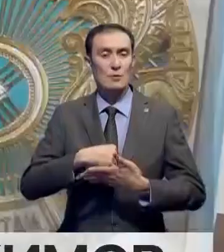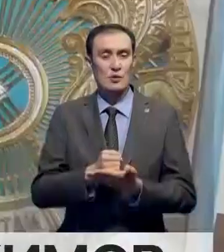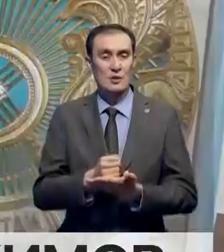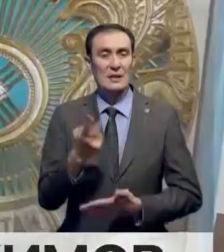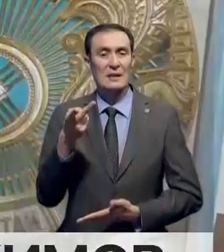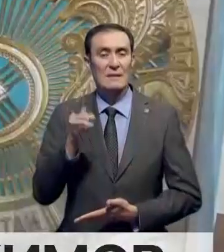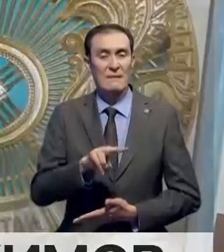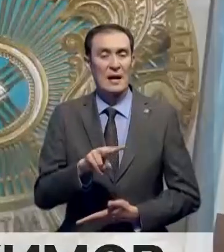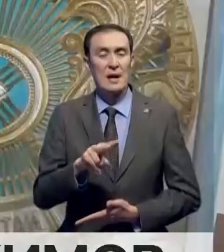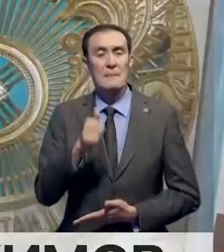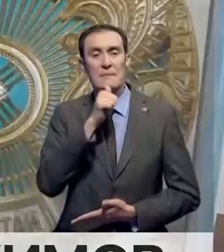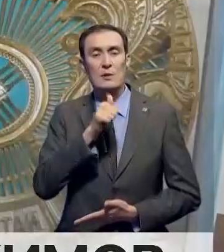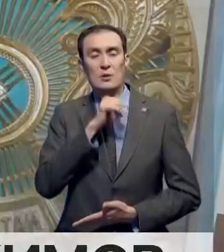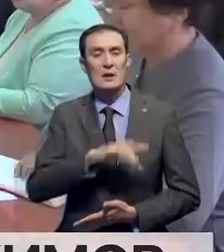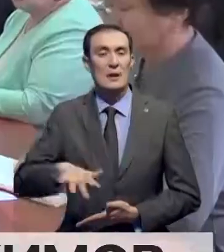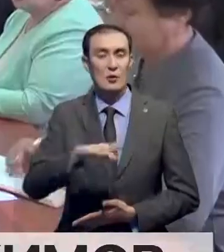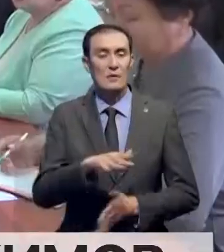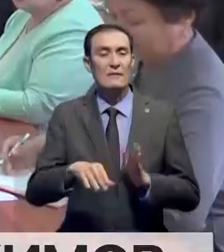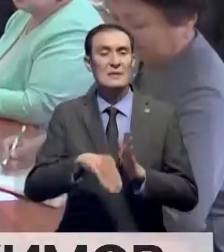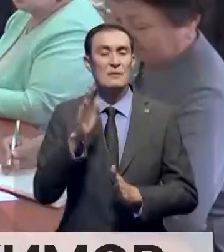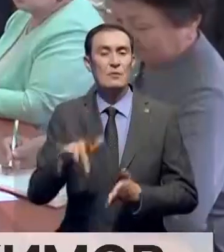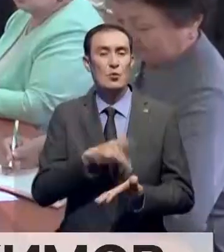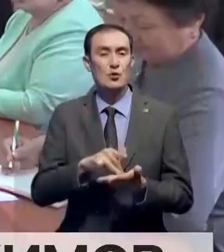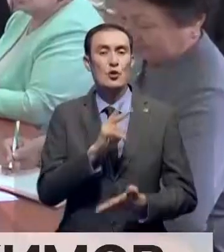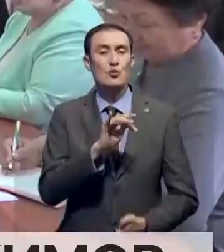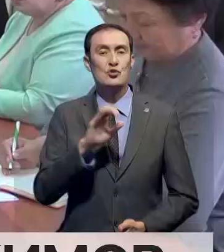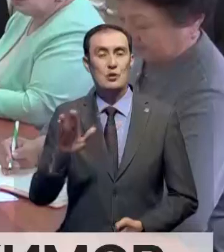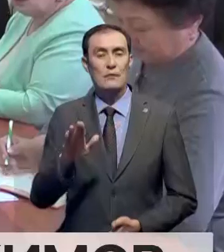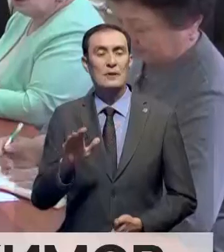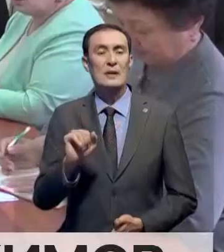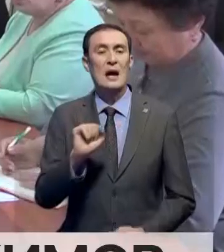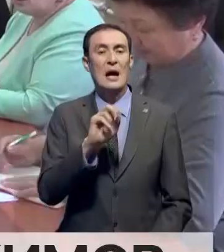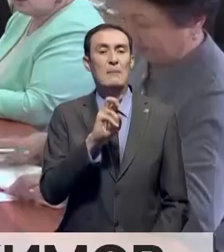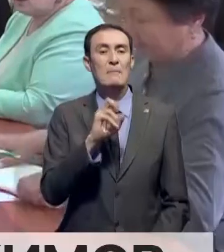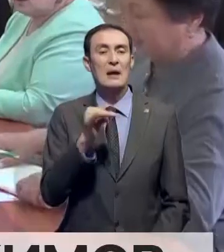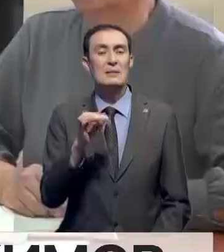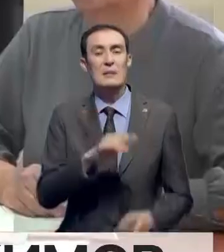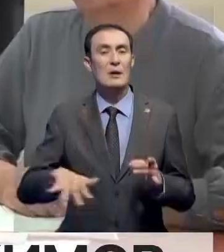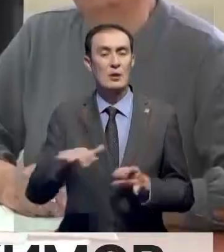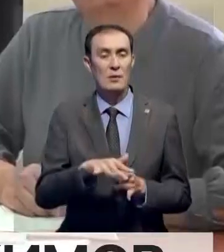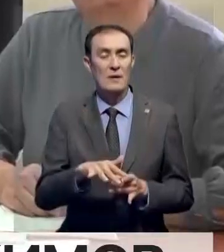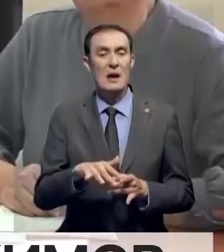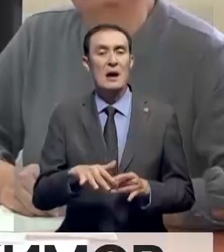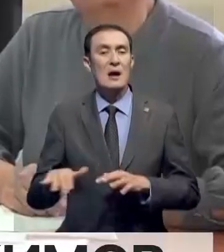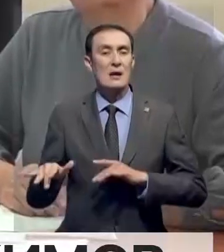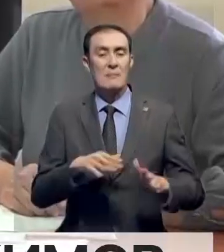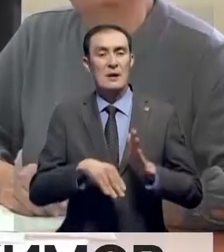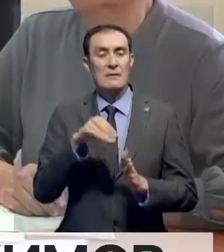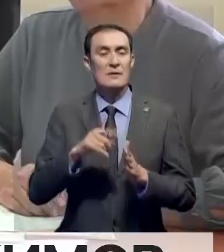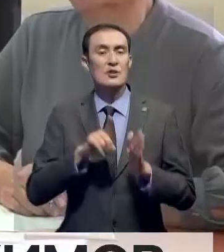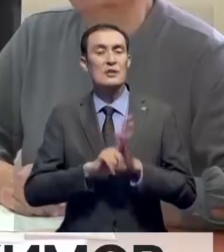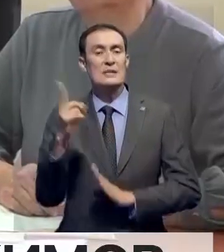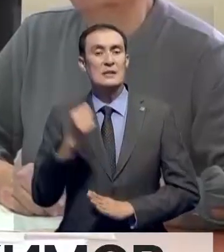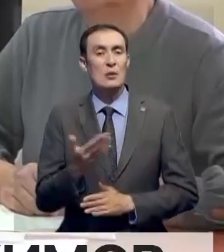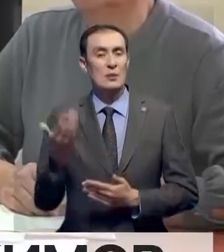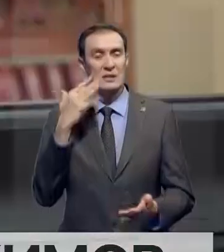2 пилотных района. Избирать акимов будут в городе Курчатове и Абайском районе. Электоральная кампания началась неделю назад.